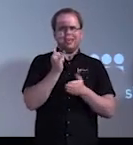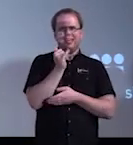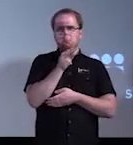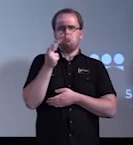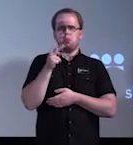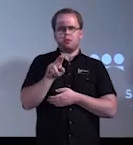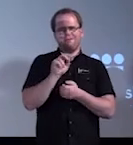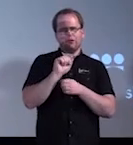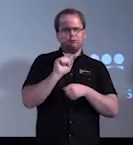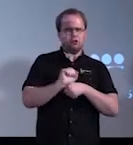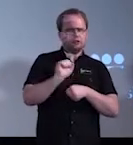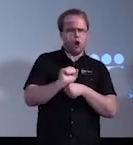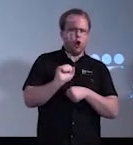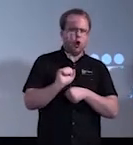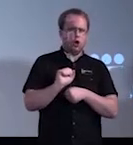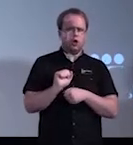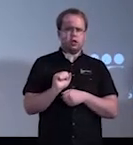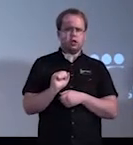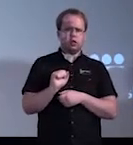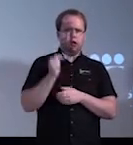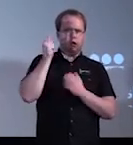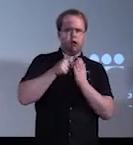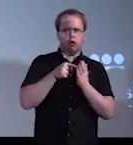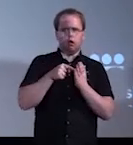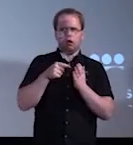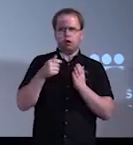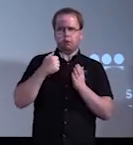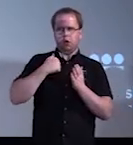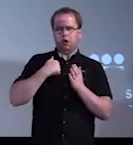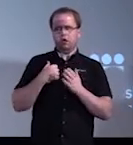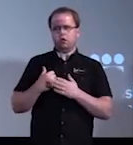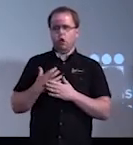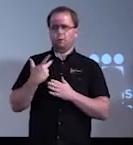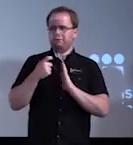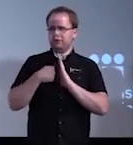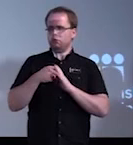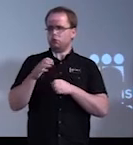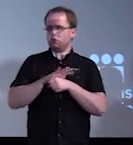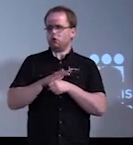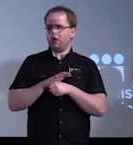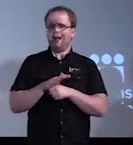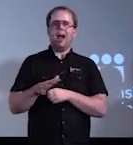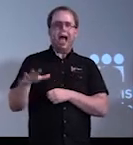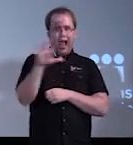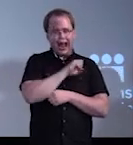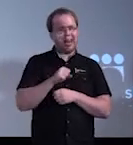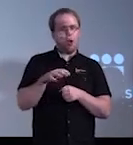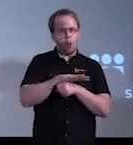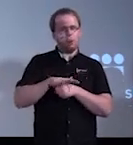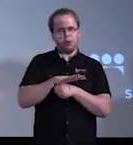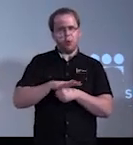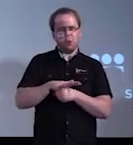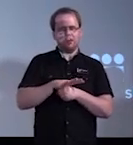immunsystem eller någonting, ni vet, som man kan göra. Då skulle vi önska att vi hade det på hela kulturområdet, för är det någonting, alltså på alla områden,